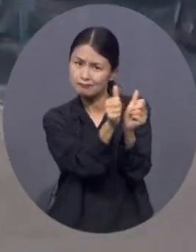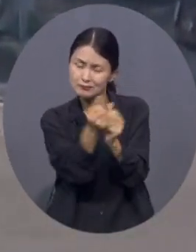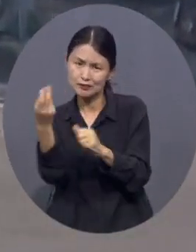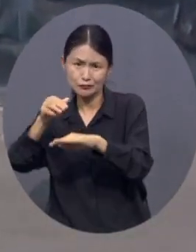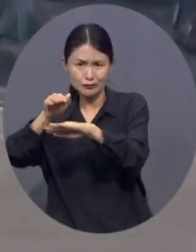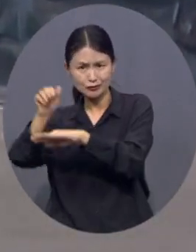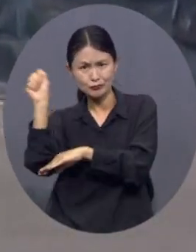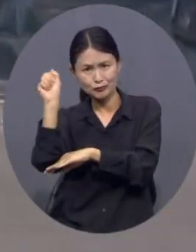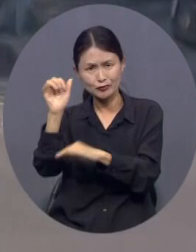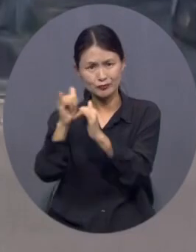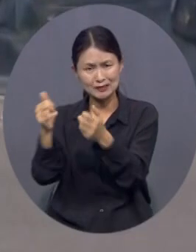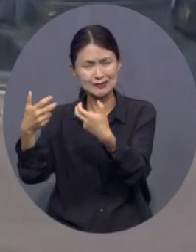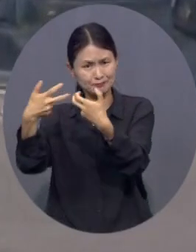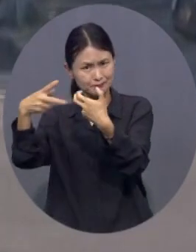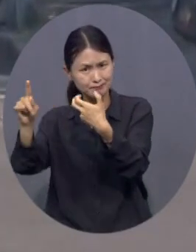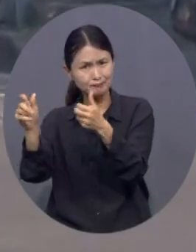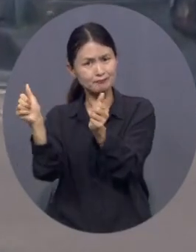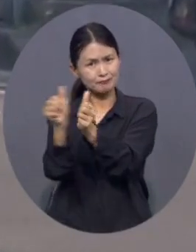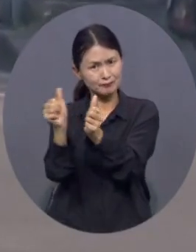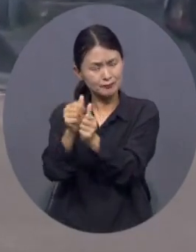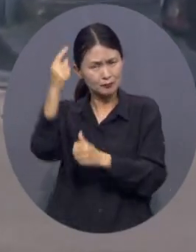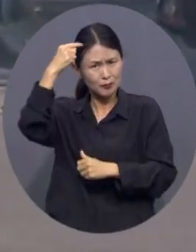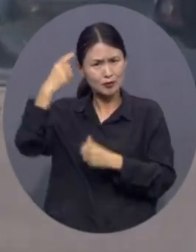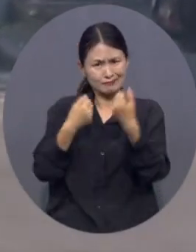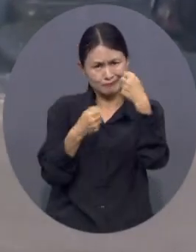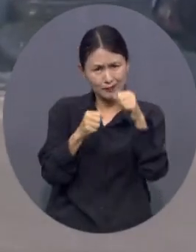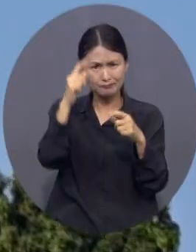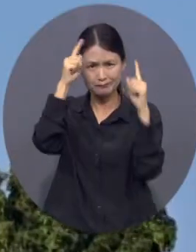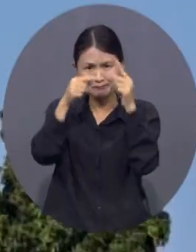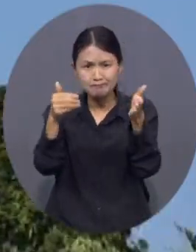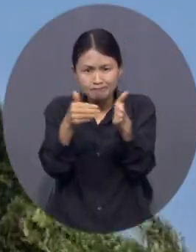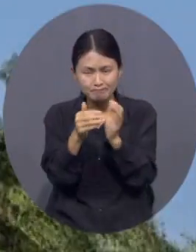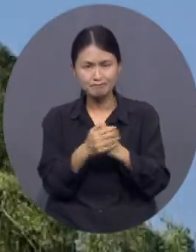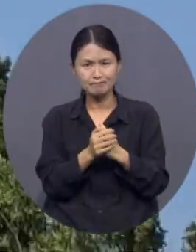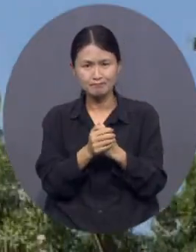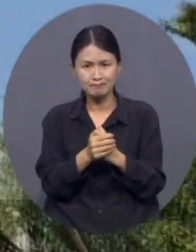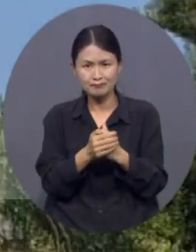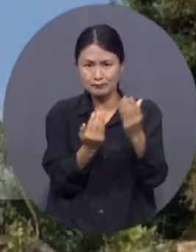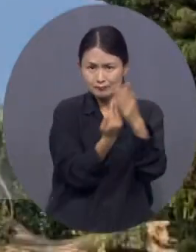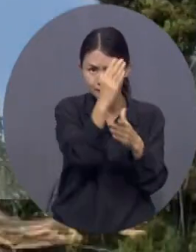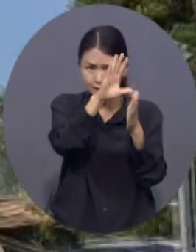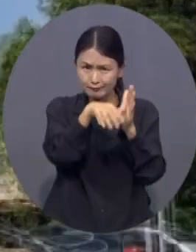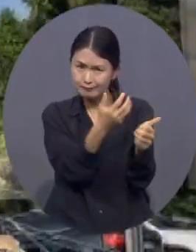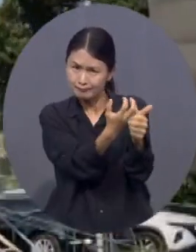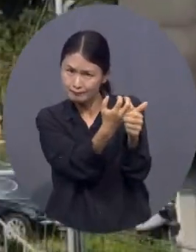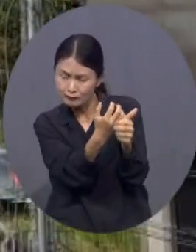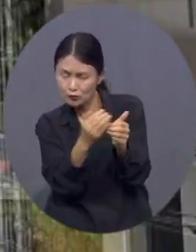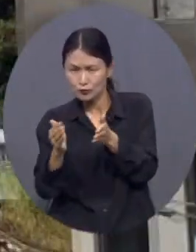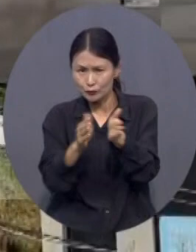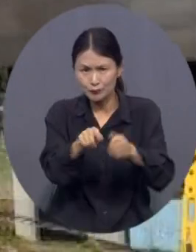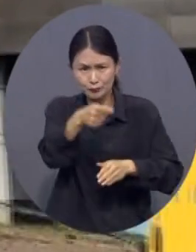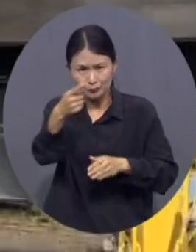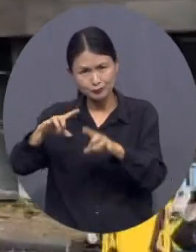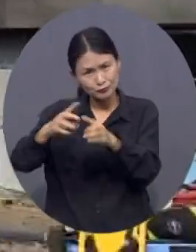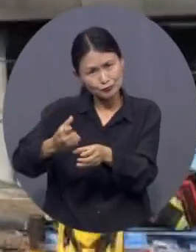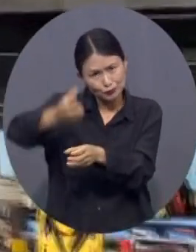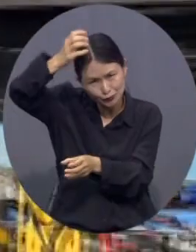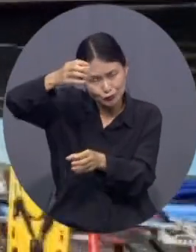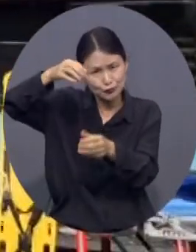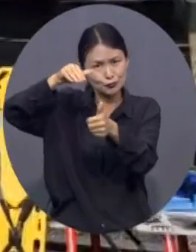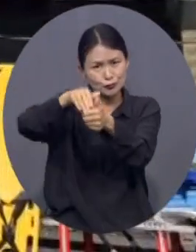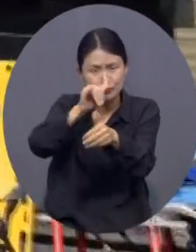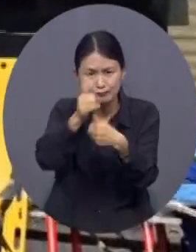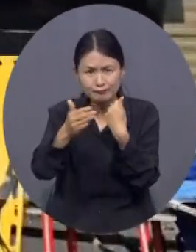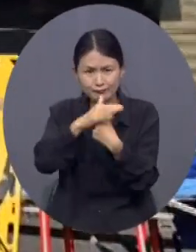승용차 운전자인 70대 남성도 머리와 다리 등을 다쳤습니다. 사고 당시 덤프트럭이 도로 옆 전신주를